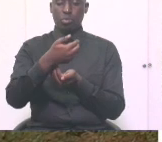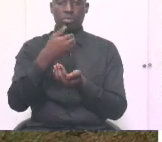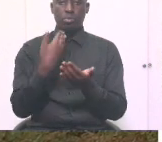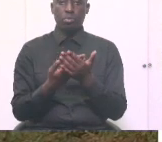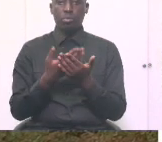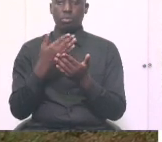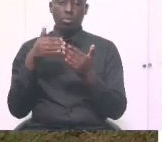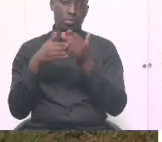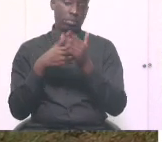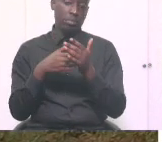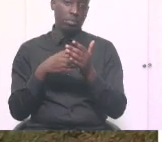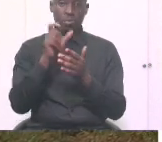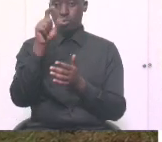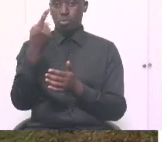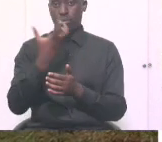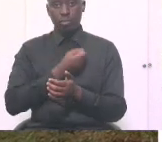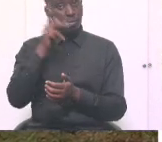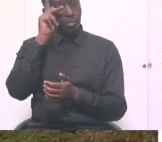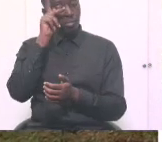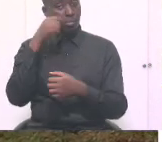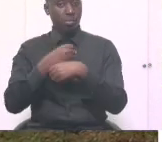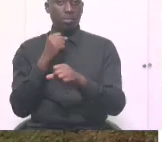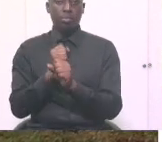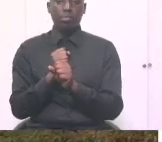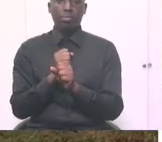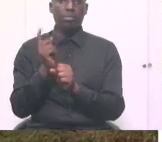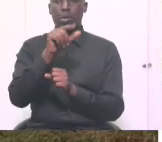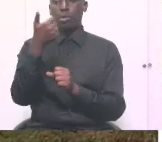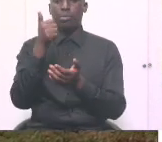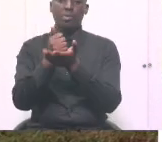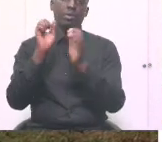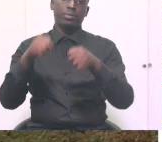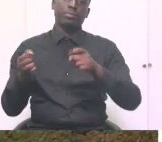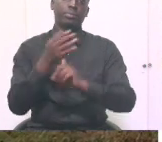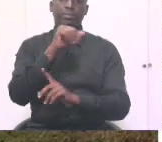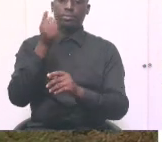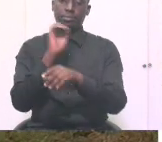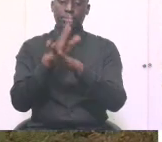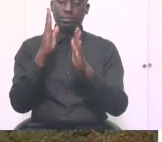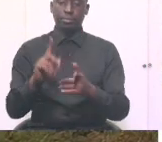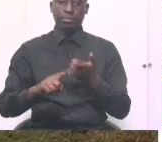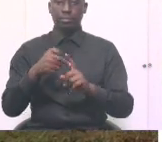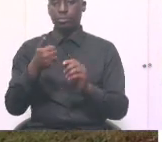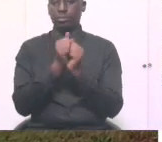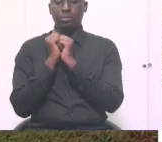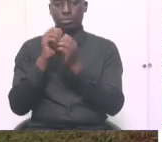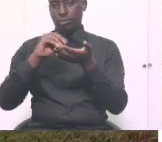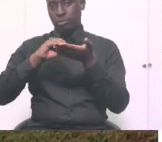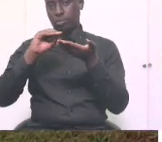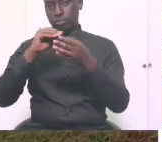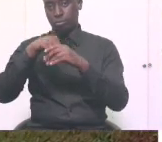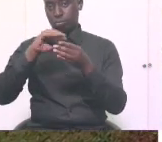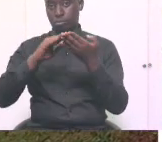kugenda umudugudu ari umuntu umwe ari ufite kubumenye byatumaga nta bundi bufasha abasha kubona mu bandi bajyanama bagenzi be turi kumwe mu mudugudu